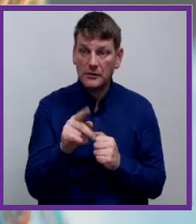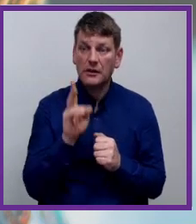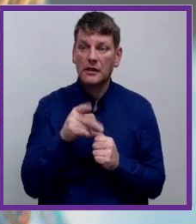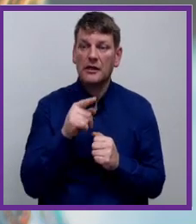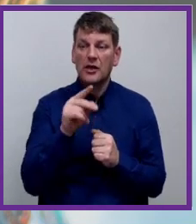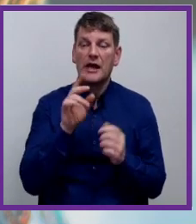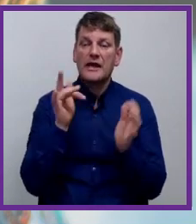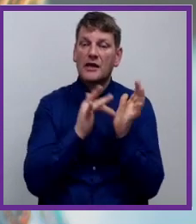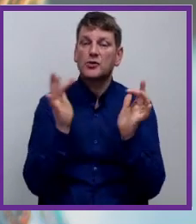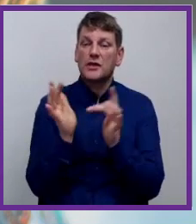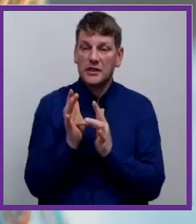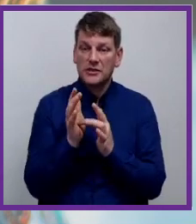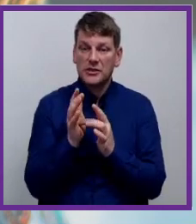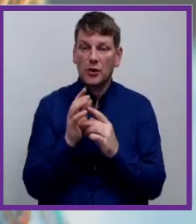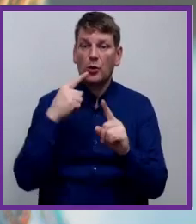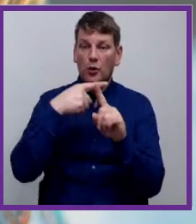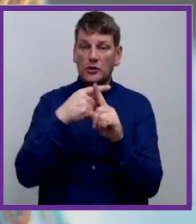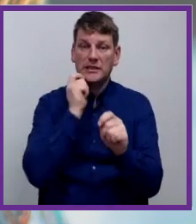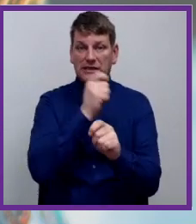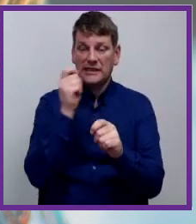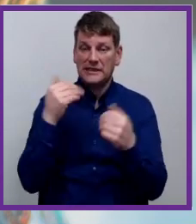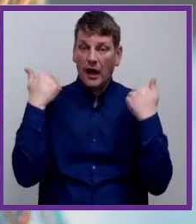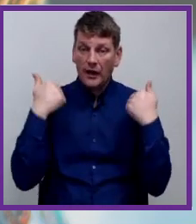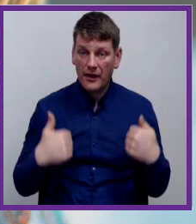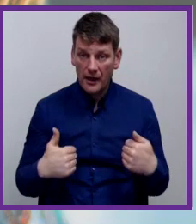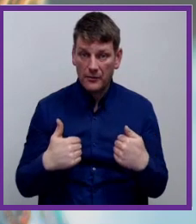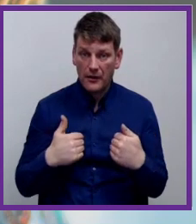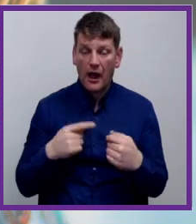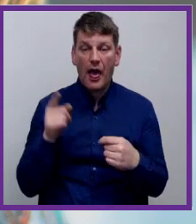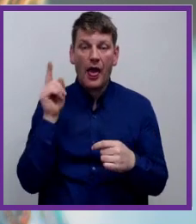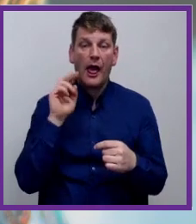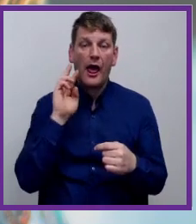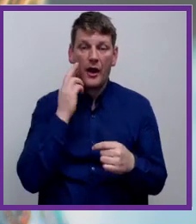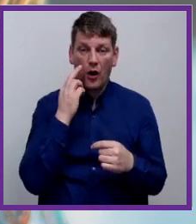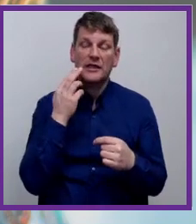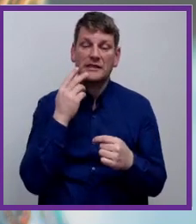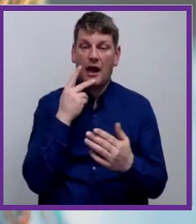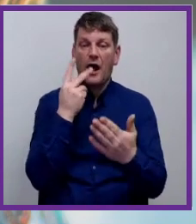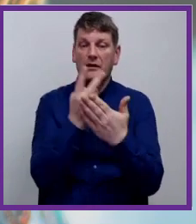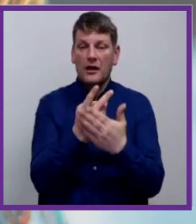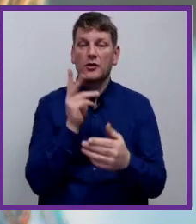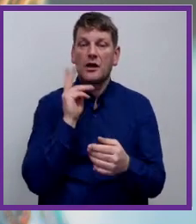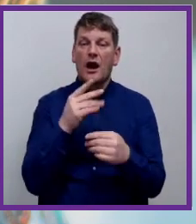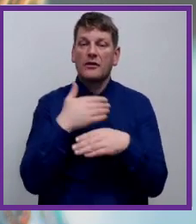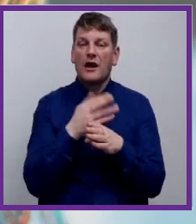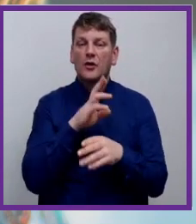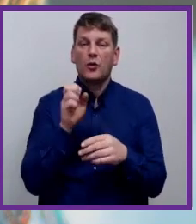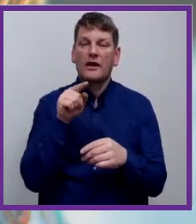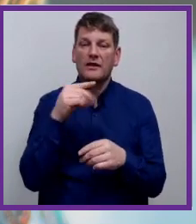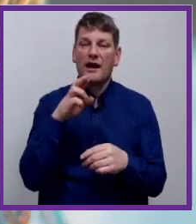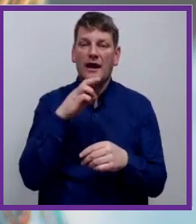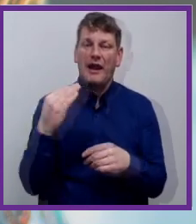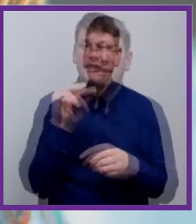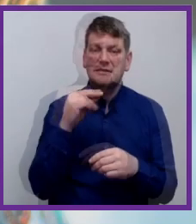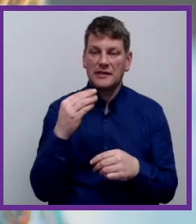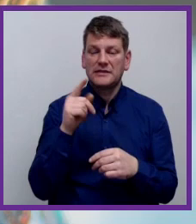Jēzus Kristus krustā sistā ķermeņa erotiska attēlošana kā daļa no Terēzes Nobeles